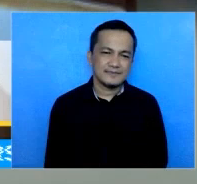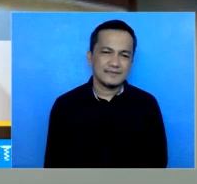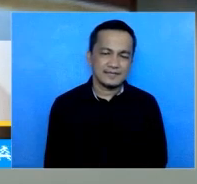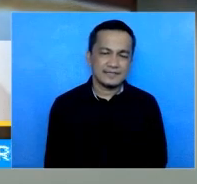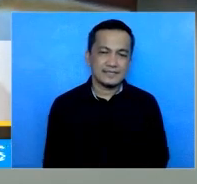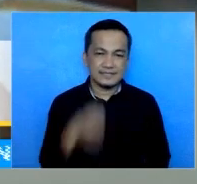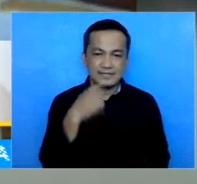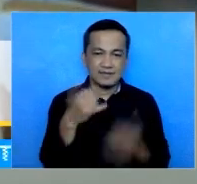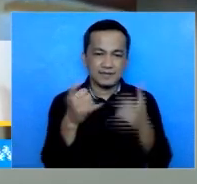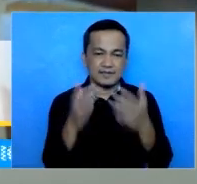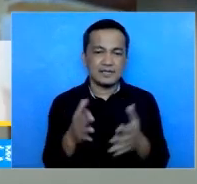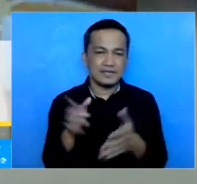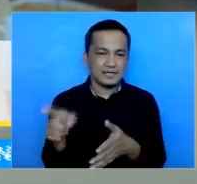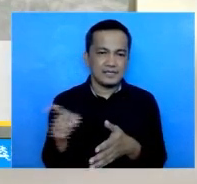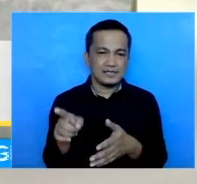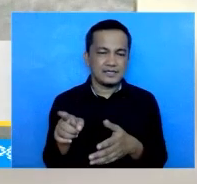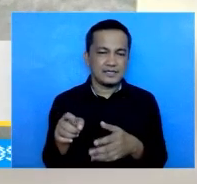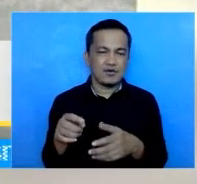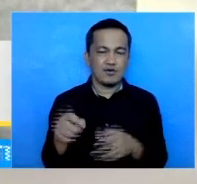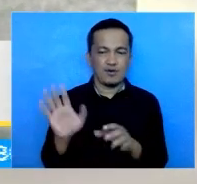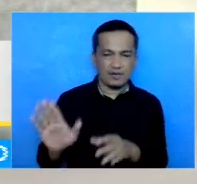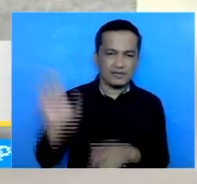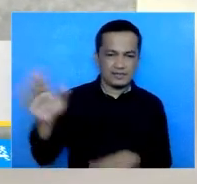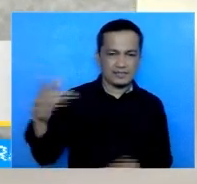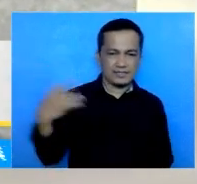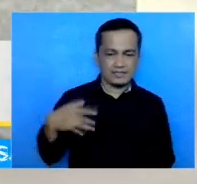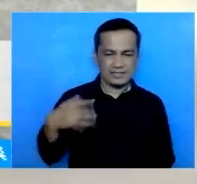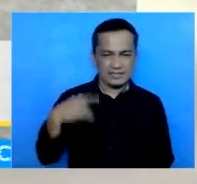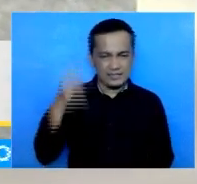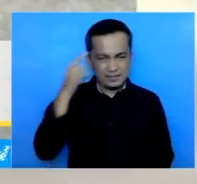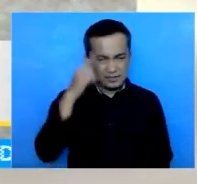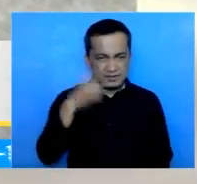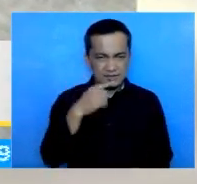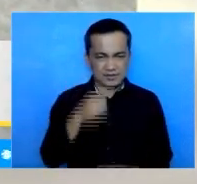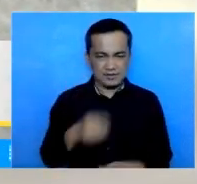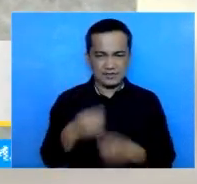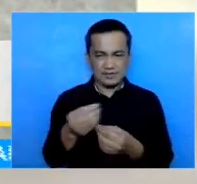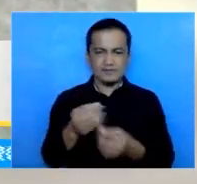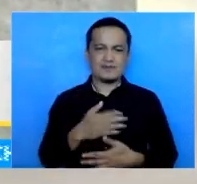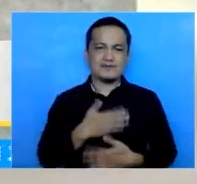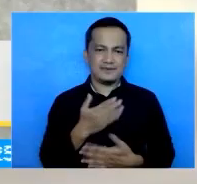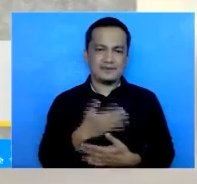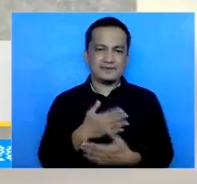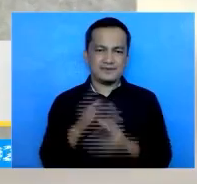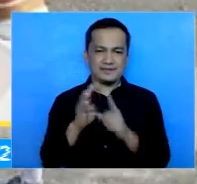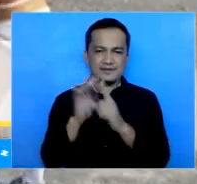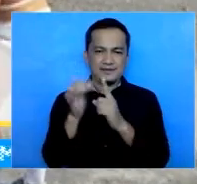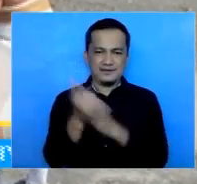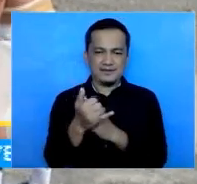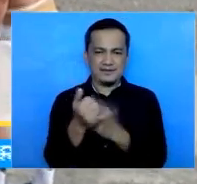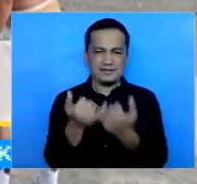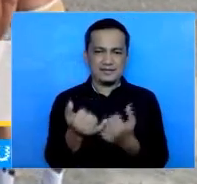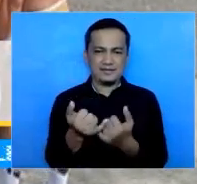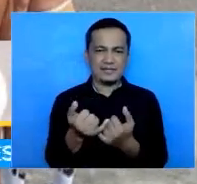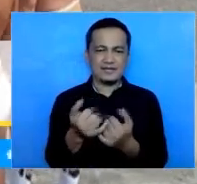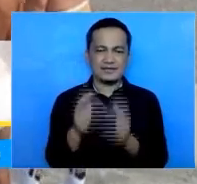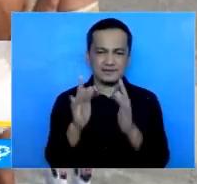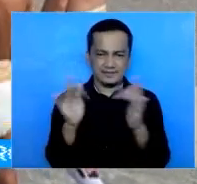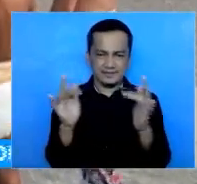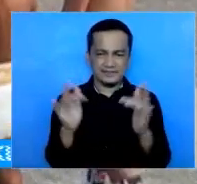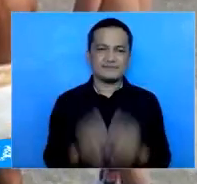player, heto raw ang kanilang gimmick at naisip nila para pasiyahin ang kanilang mga kabarangay ngayong may pista.